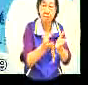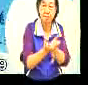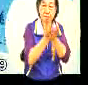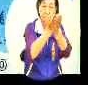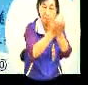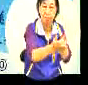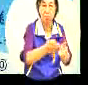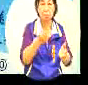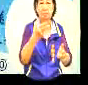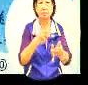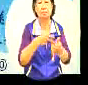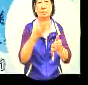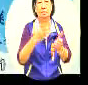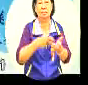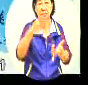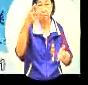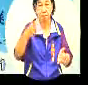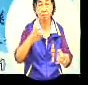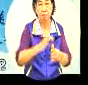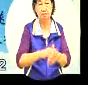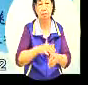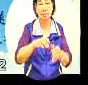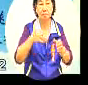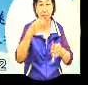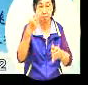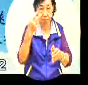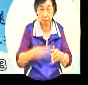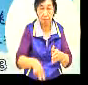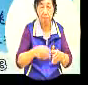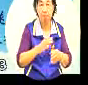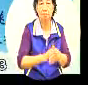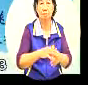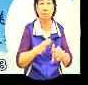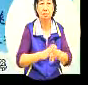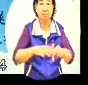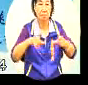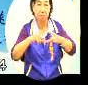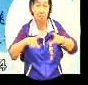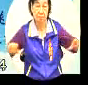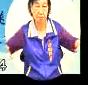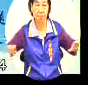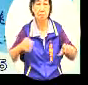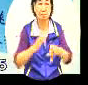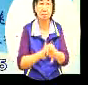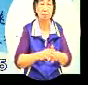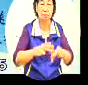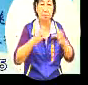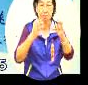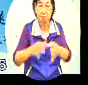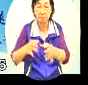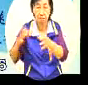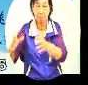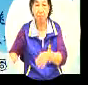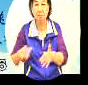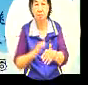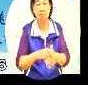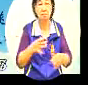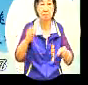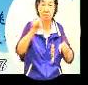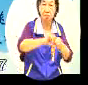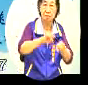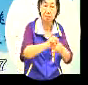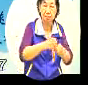建议市长这边应该要争取渡轮站能够扩大腹地，然后增加我们的航班跟容纳的人